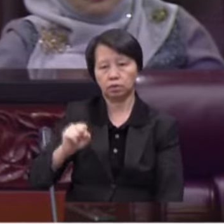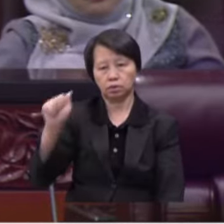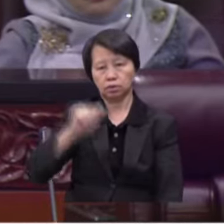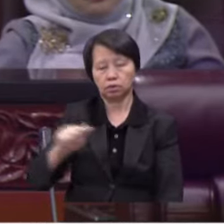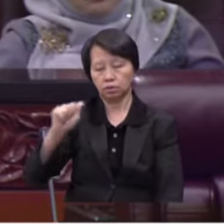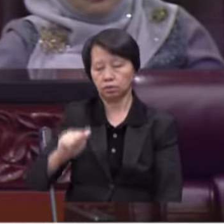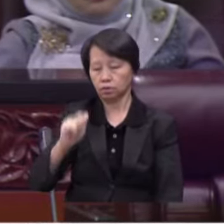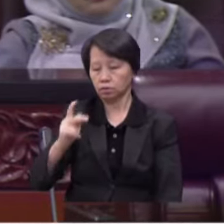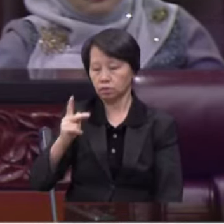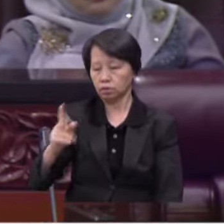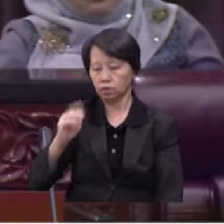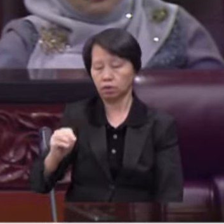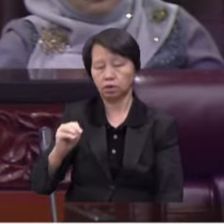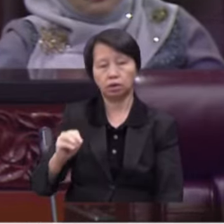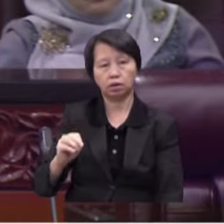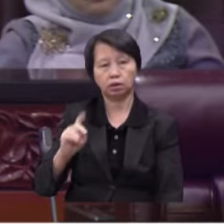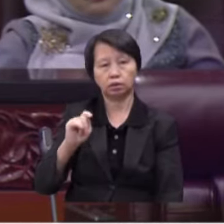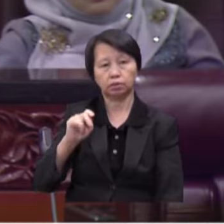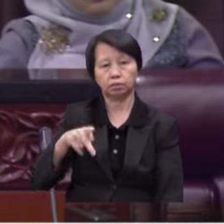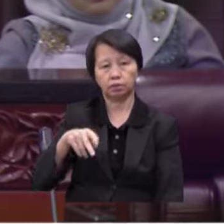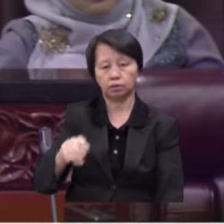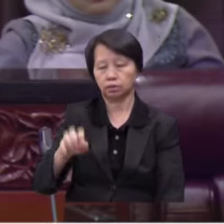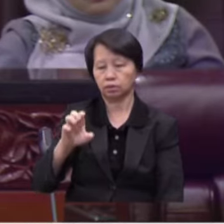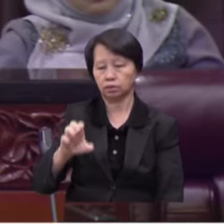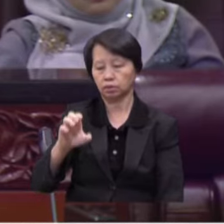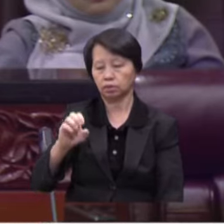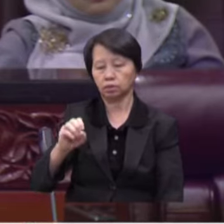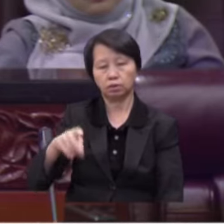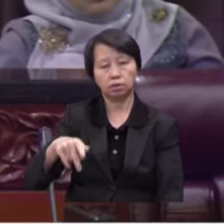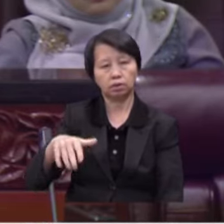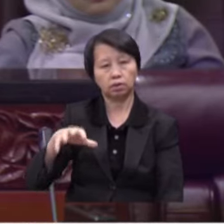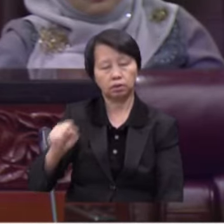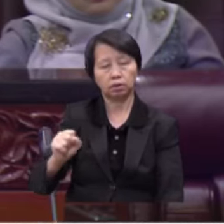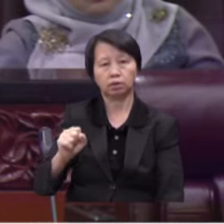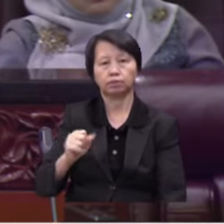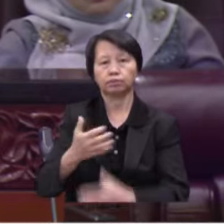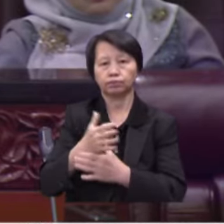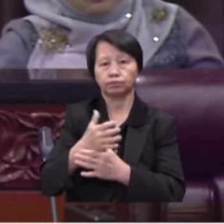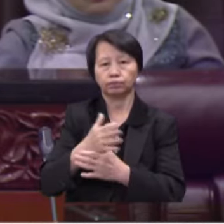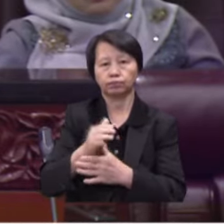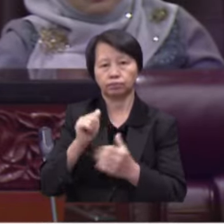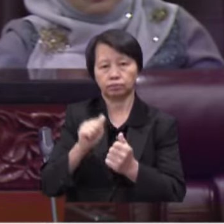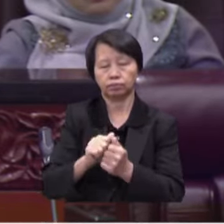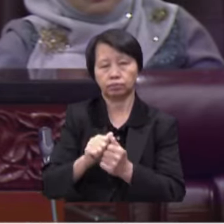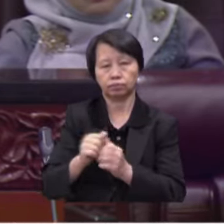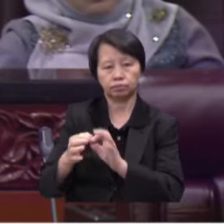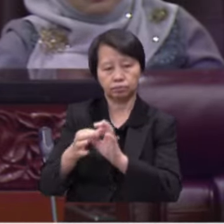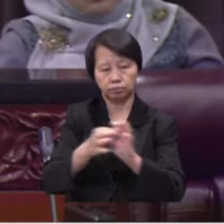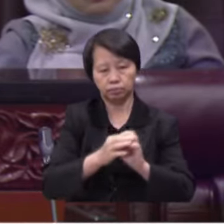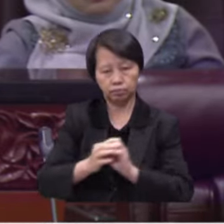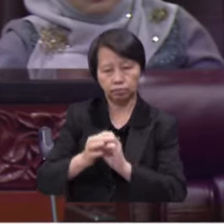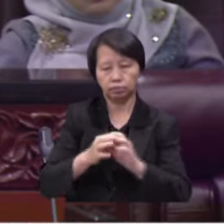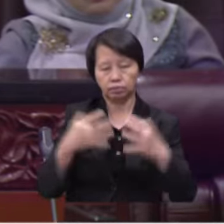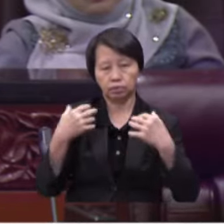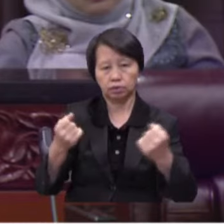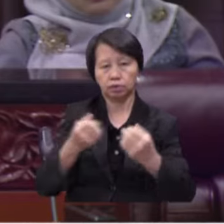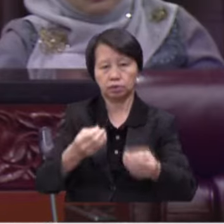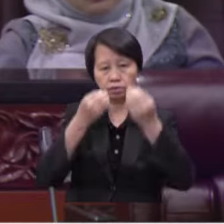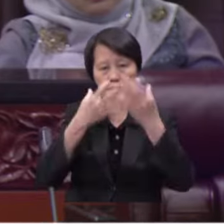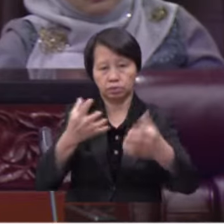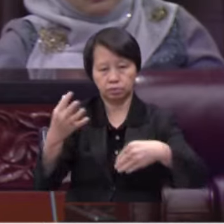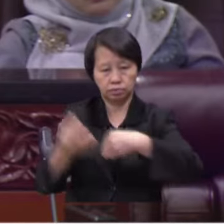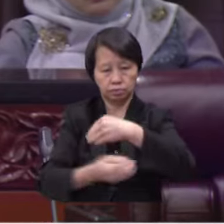dan sistem TV office pembangunan maklumat kesehatan bersepadu health information